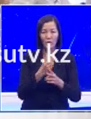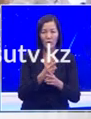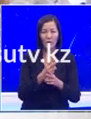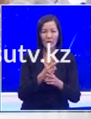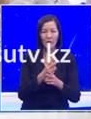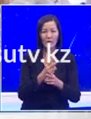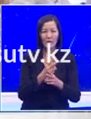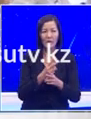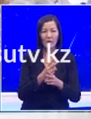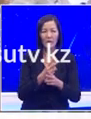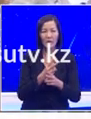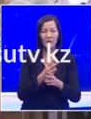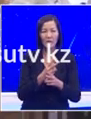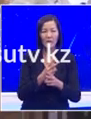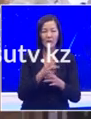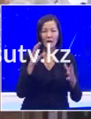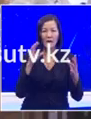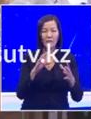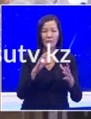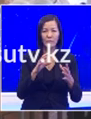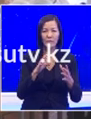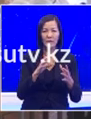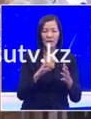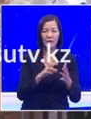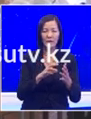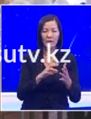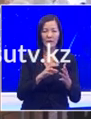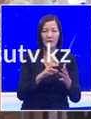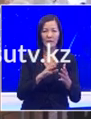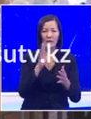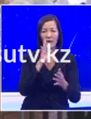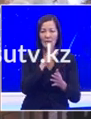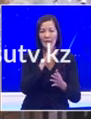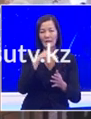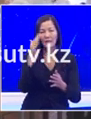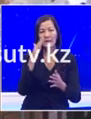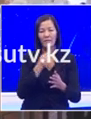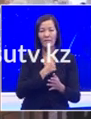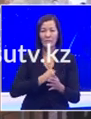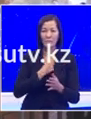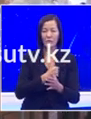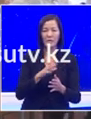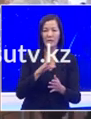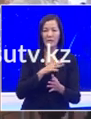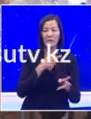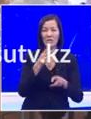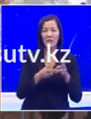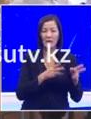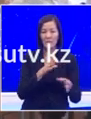балалар үлгермей, автобусқа міне алмай сөйтіп, ата-аналардан біз кішкене сөз естідік. Сол